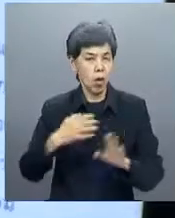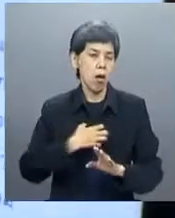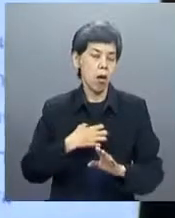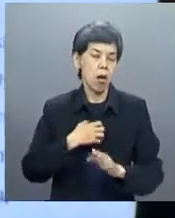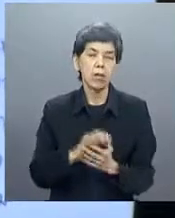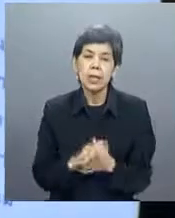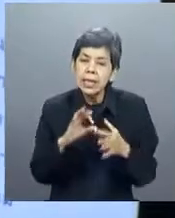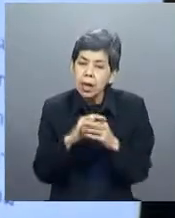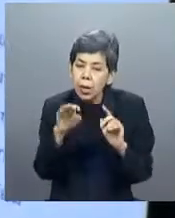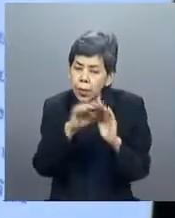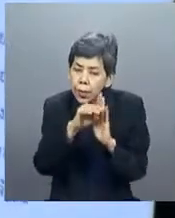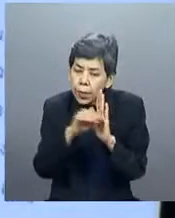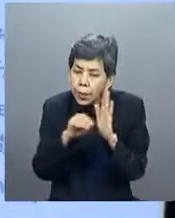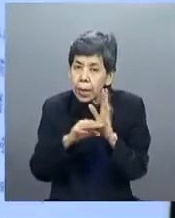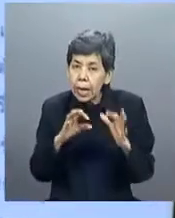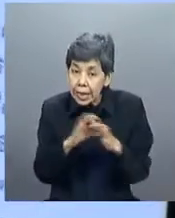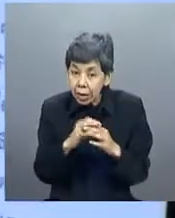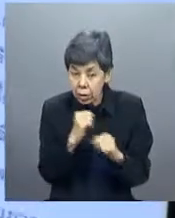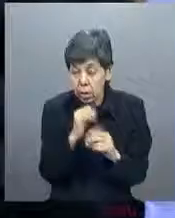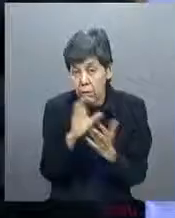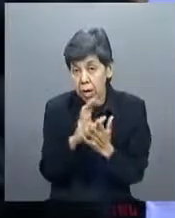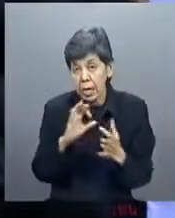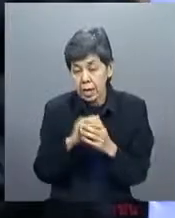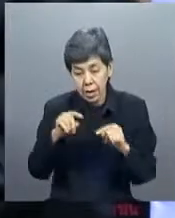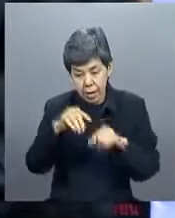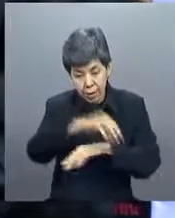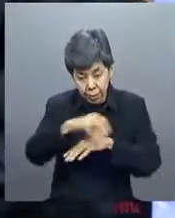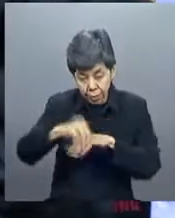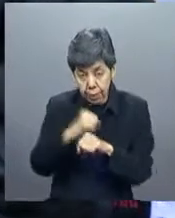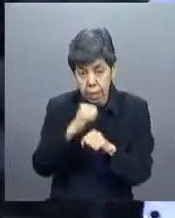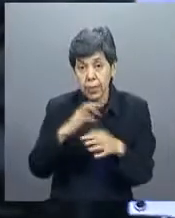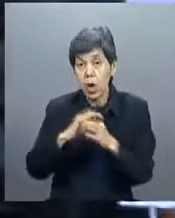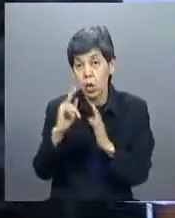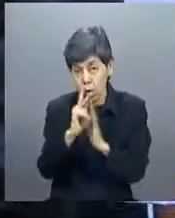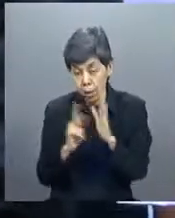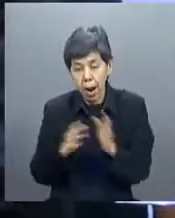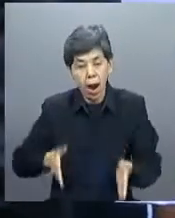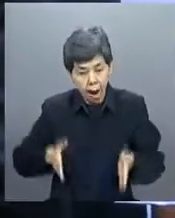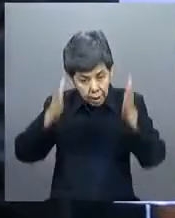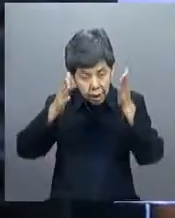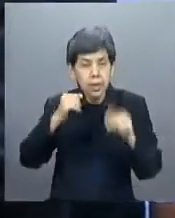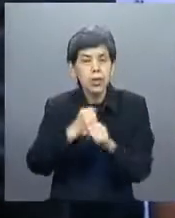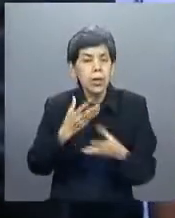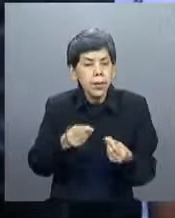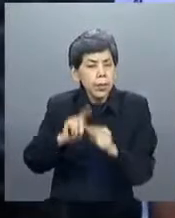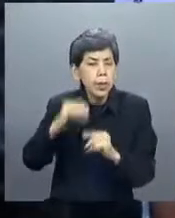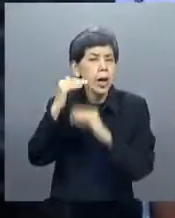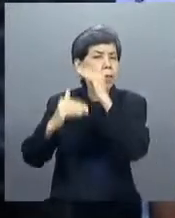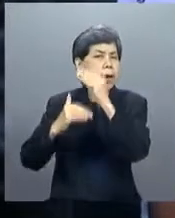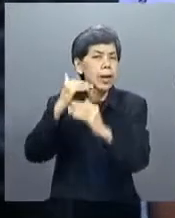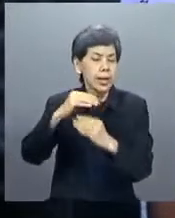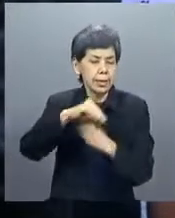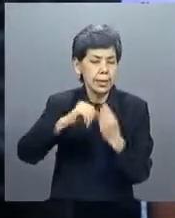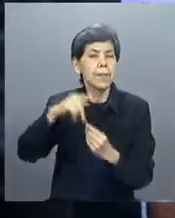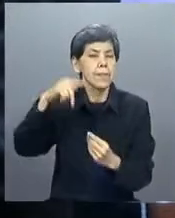3/4/2559ที่มีเนื้อหาให้เว้นบังคับใช้ผังเมืองและกฎหมายการควบคุมอาคารในพื้นที่พัฒนาเขตเศรษฐ